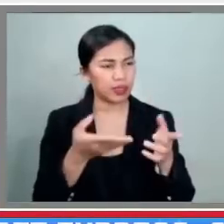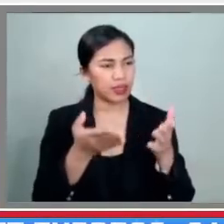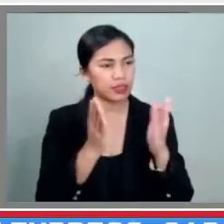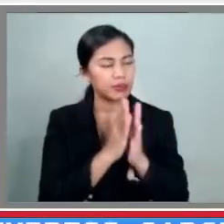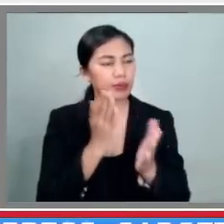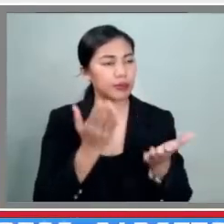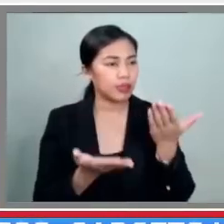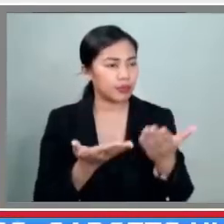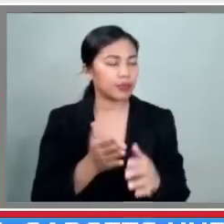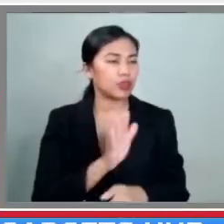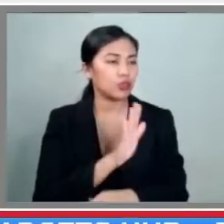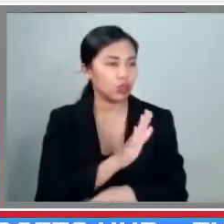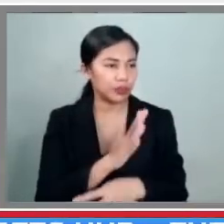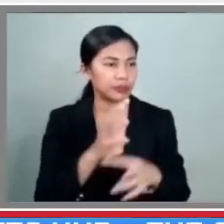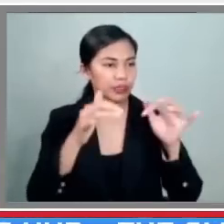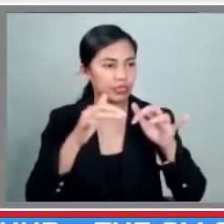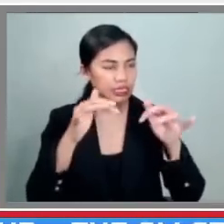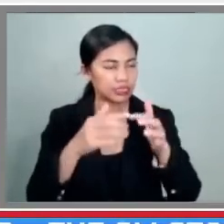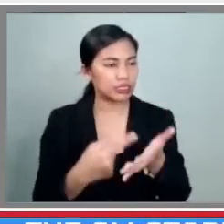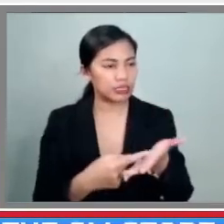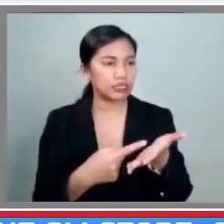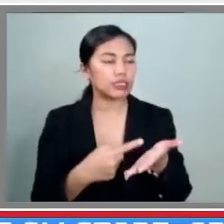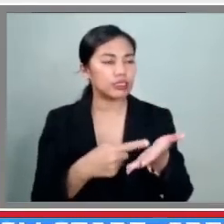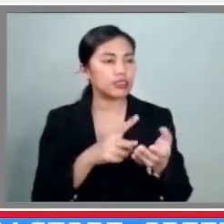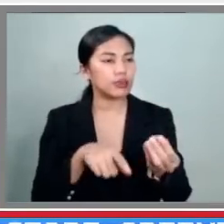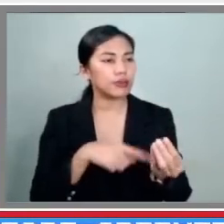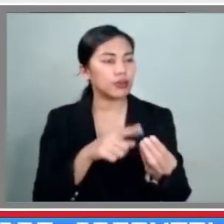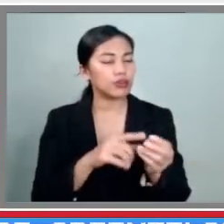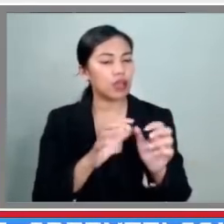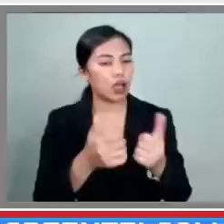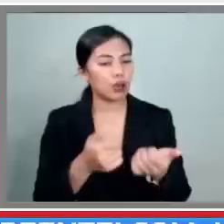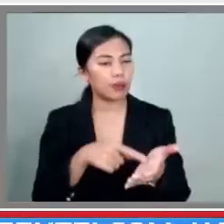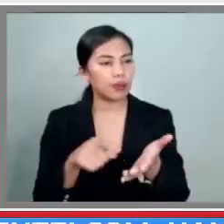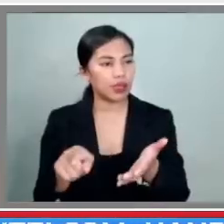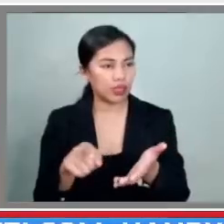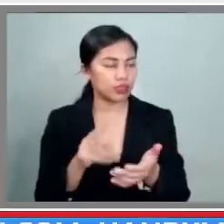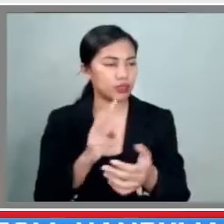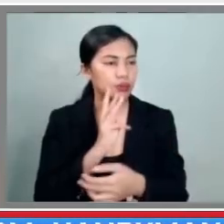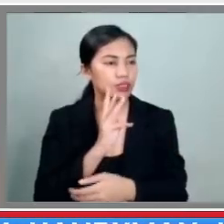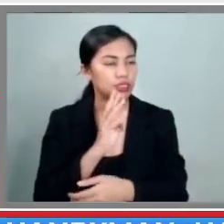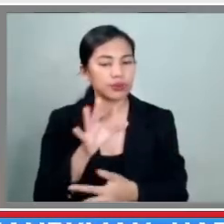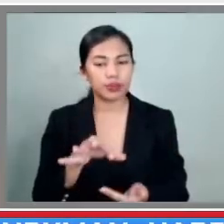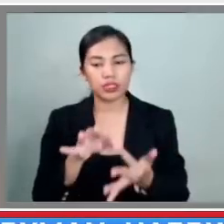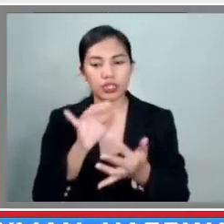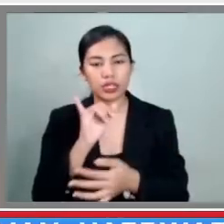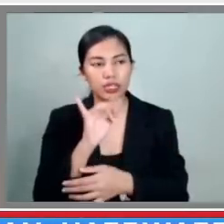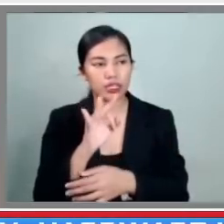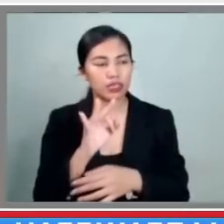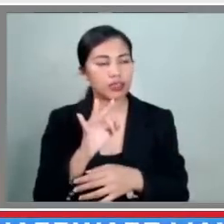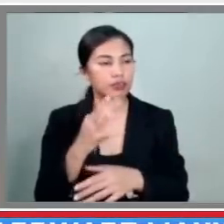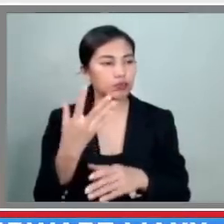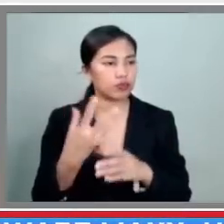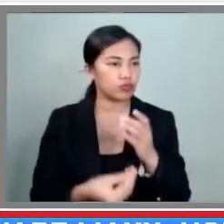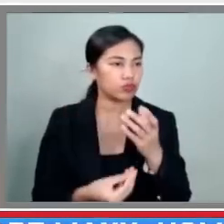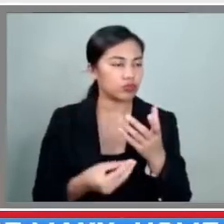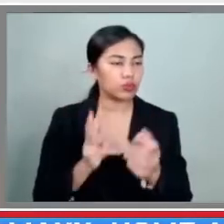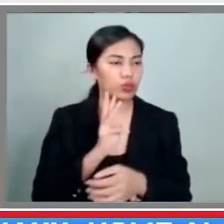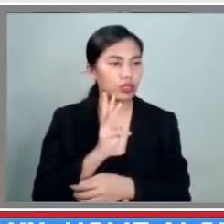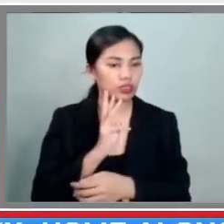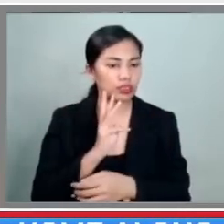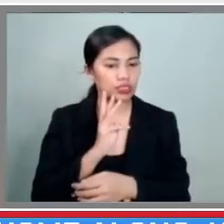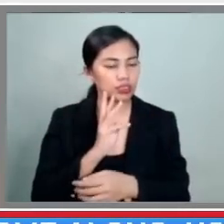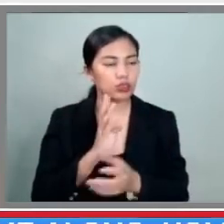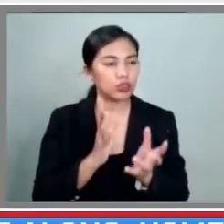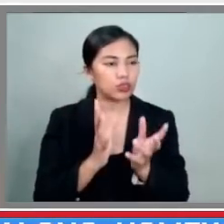mga pagpupulong kung paano yung magiging singil sa tubig, lalo na ho, ano, kung wala naman daw serbisyong natatanggap dun sa mga apektadong lugar po ng mga